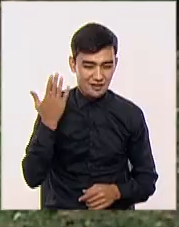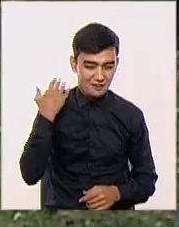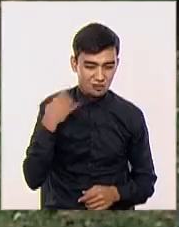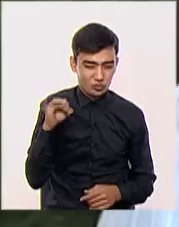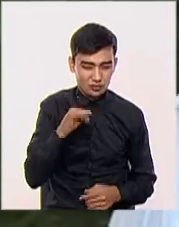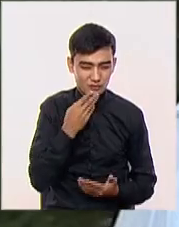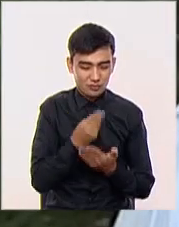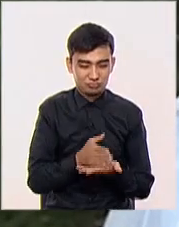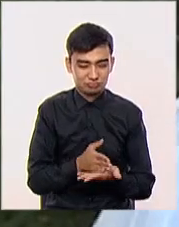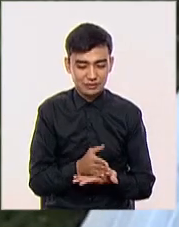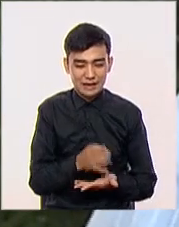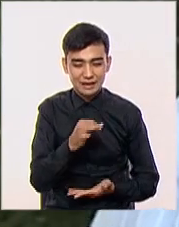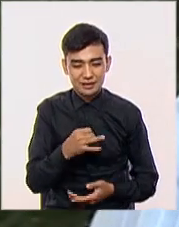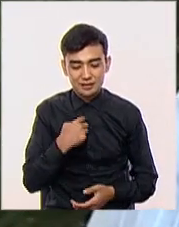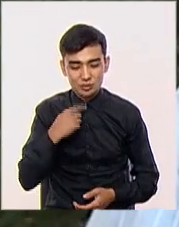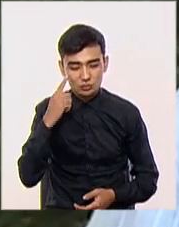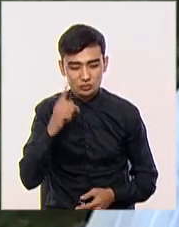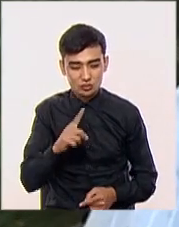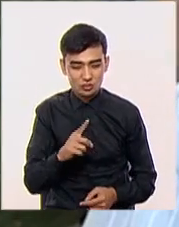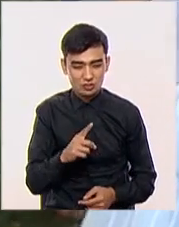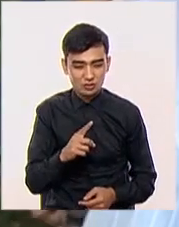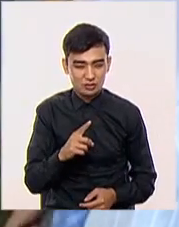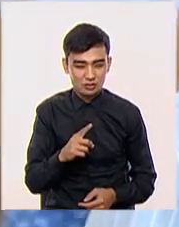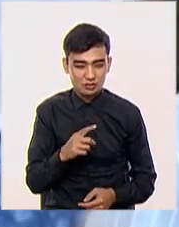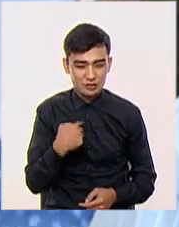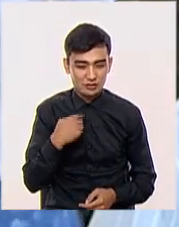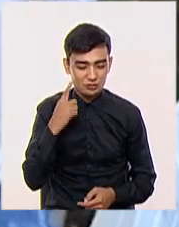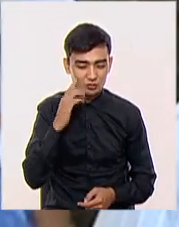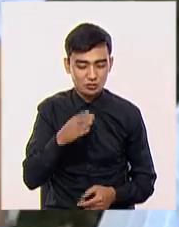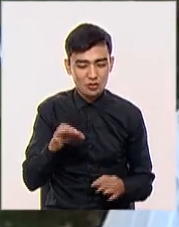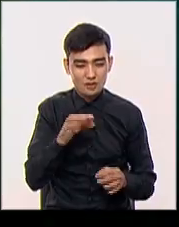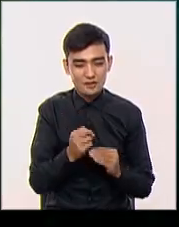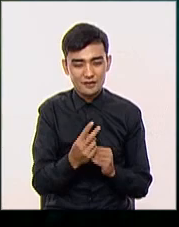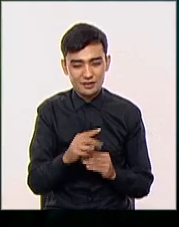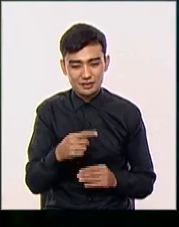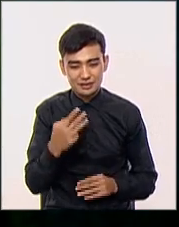всегда так. Ну, я надеюсь, честно говоря, на годовую мы выйдем там